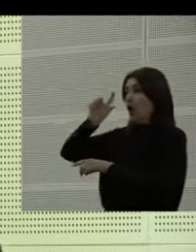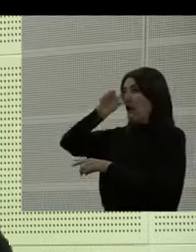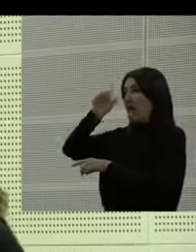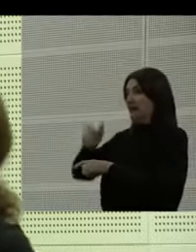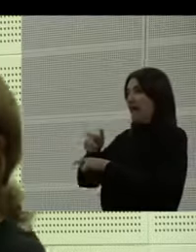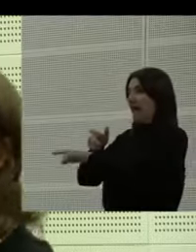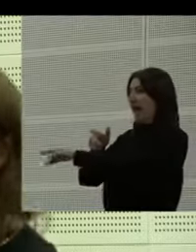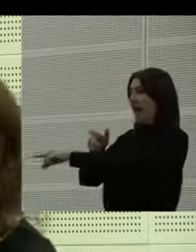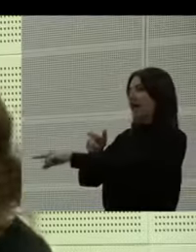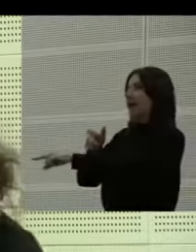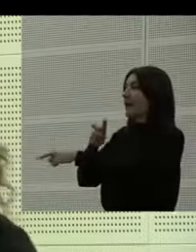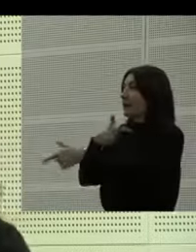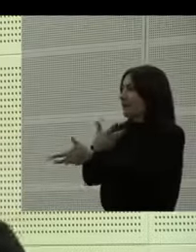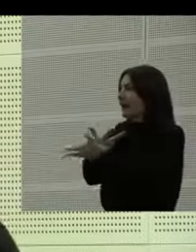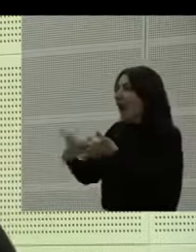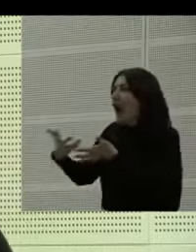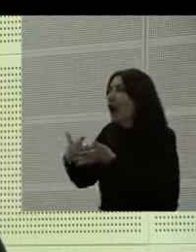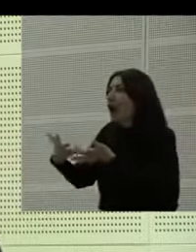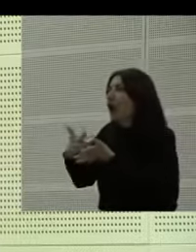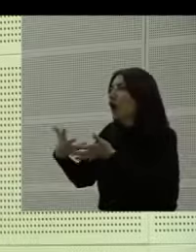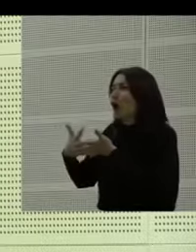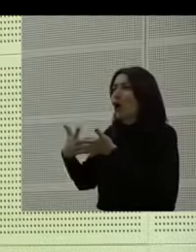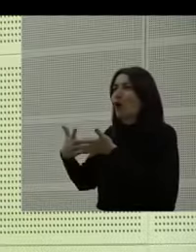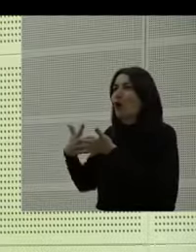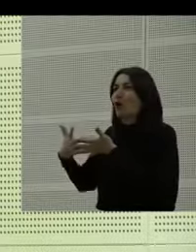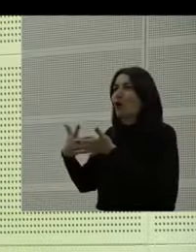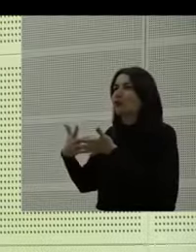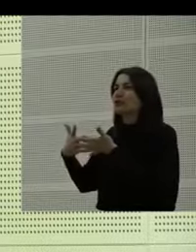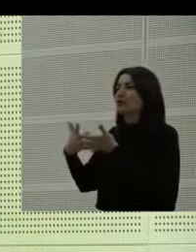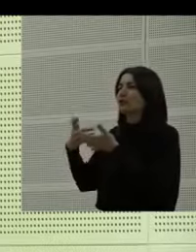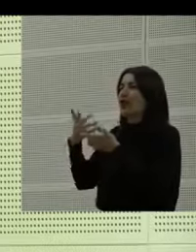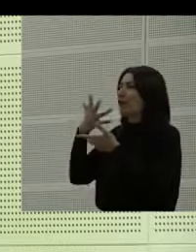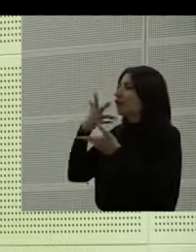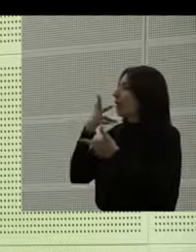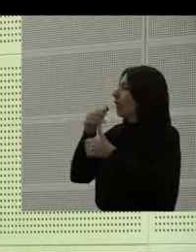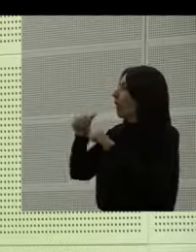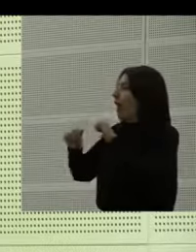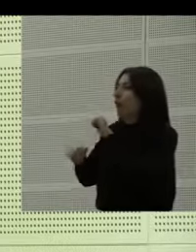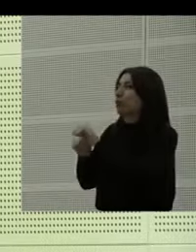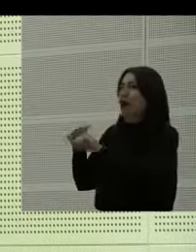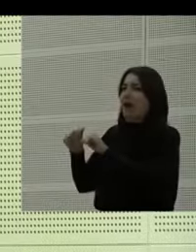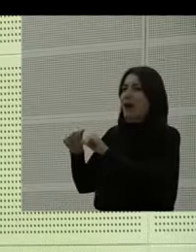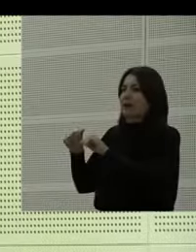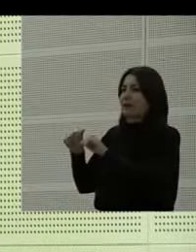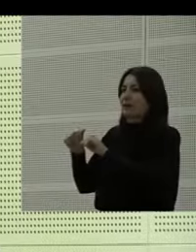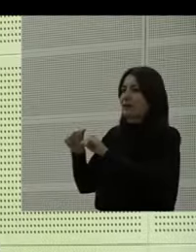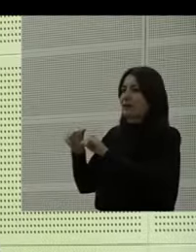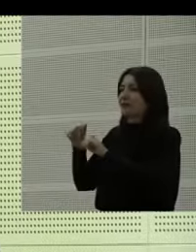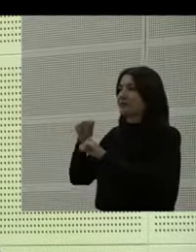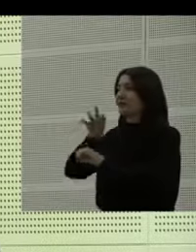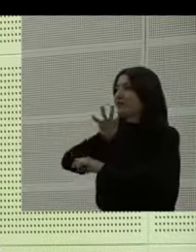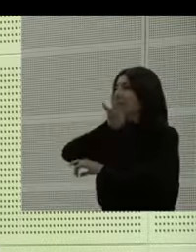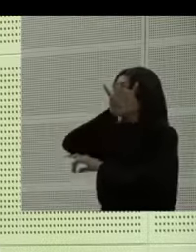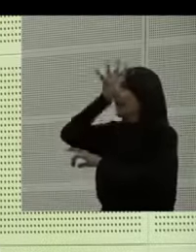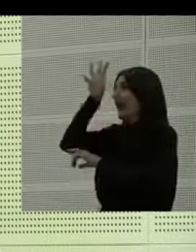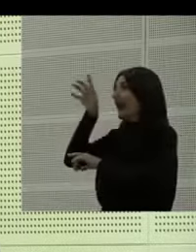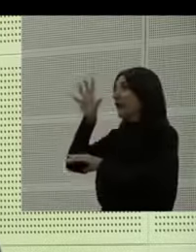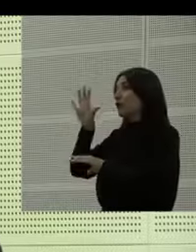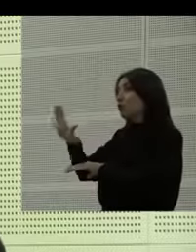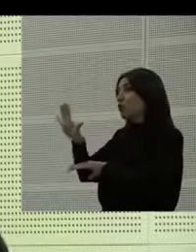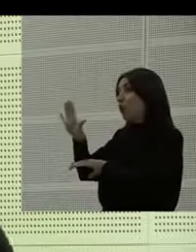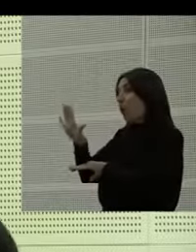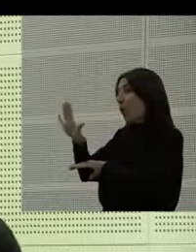e racconta così come il regno della strega del mare, si chiama Maelstrom. Non